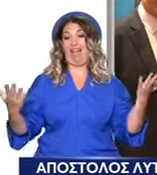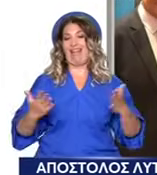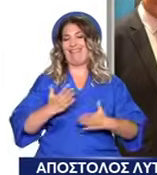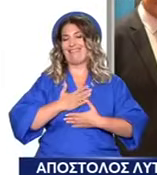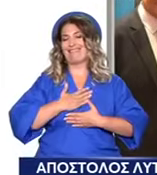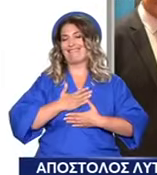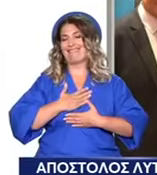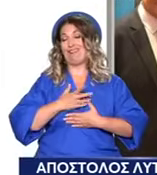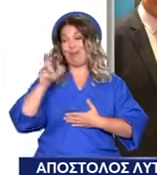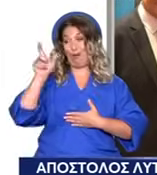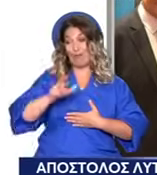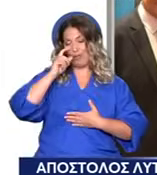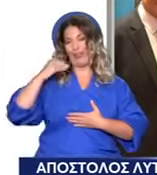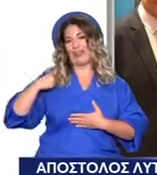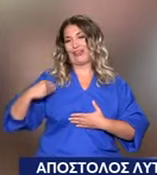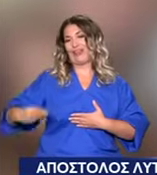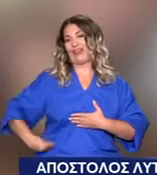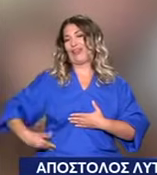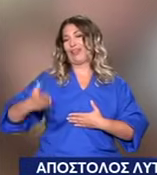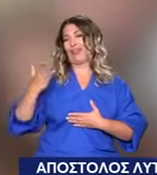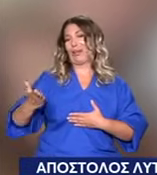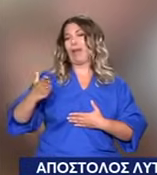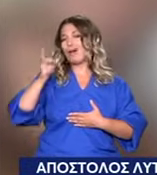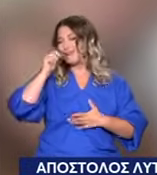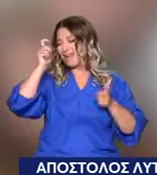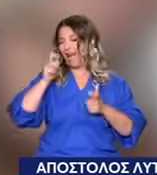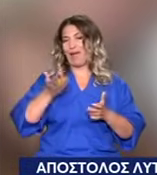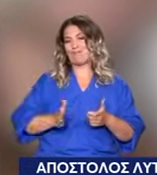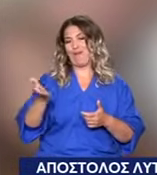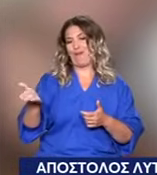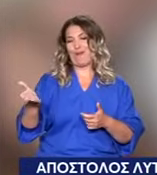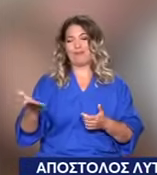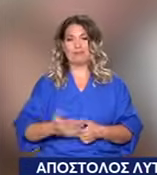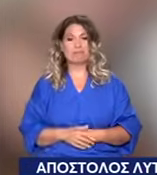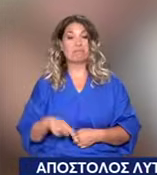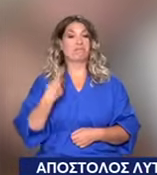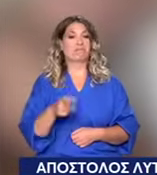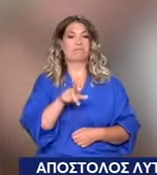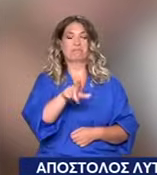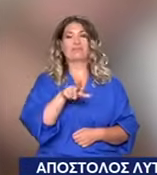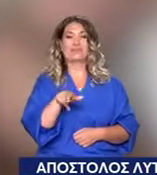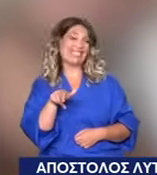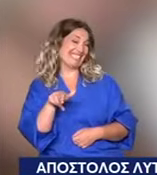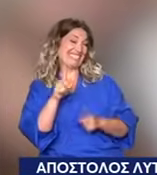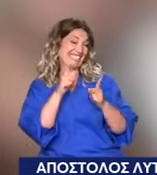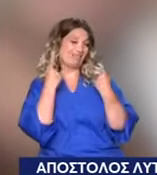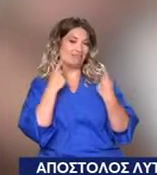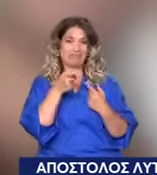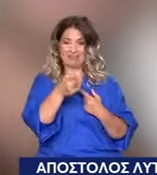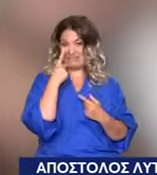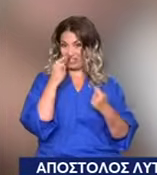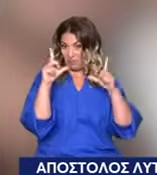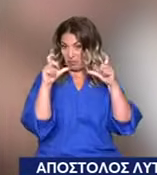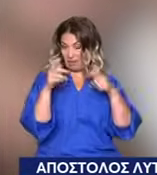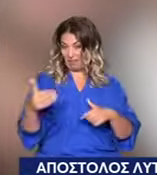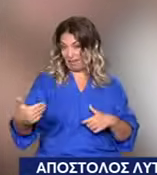των Χανίων στο γάμο του Σύφη μας. Και ανήμερα της 25ης Μαρτίου πόζαραν σαν αγαπημένη οικογένεια. Με τον Λύτρα να αγκαλιάζει